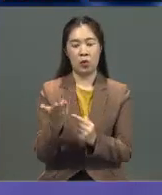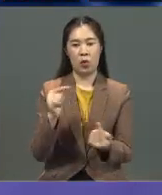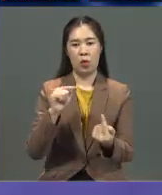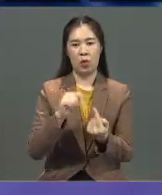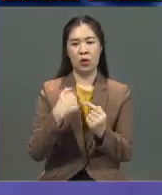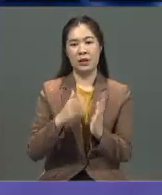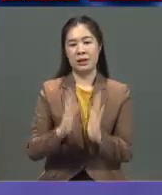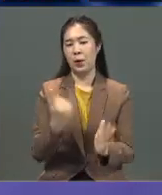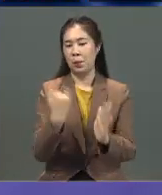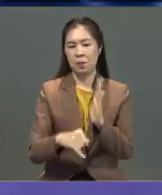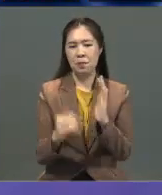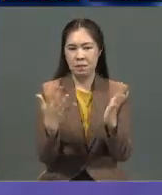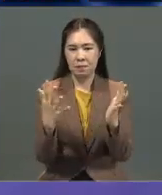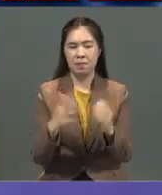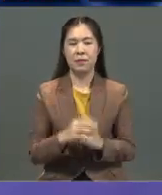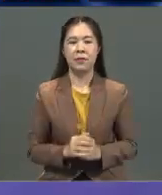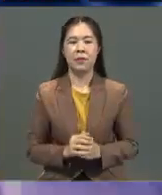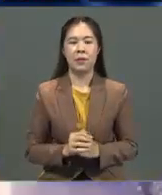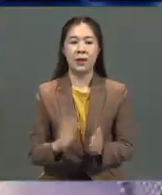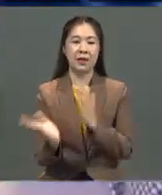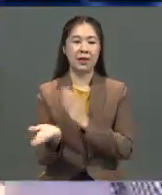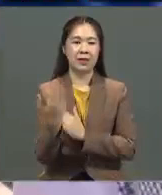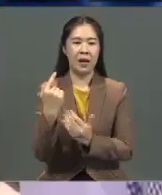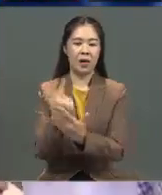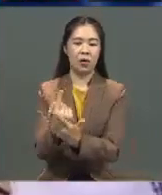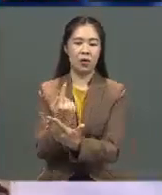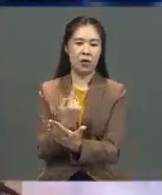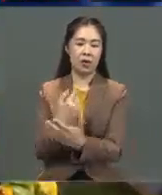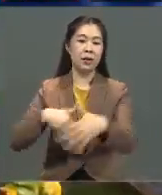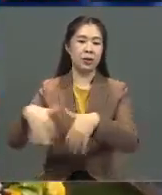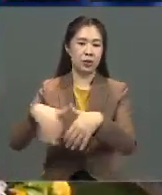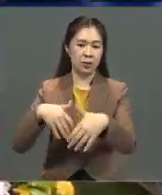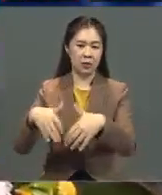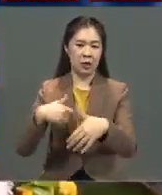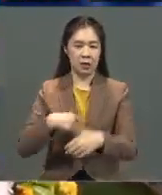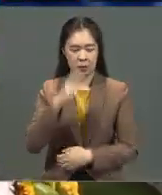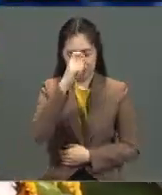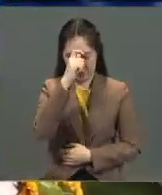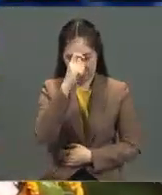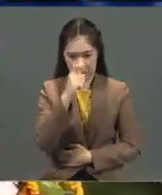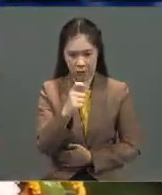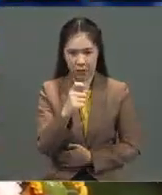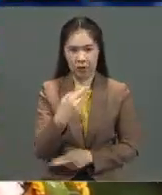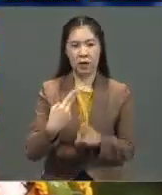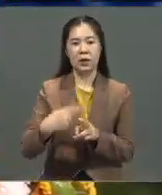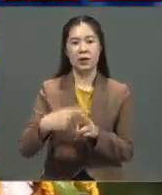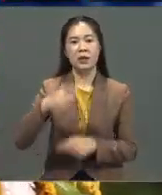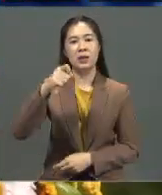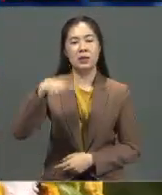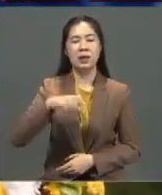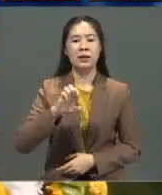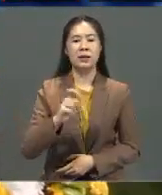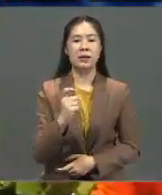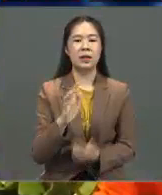ให้กับซีอุยค่ะโดยตั้งแต่เช้านะคะมีตัวแทนชาวบ้านในอำเภอทับสะแกเดินทางมาเคารพศพนายซีอุยแซ่อึ้งหรือว่าซีอุย